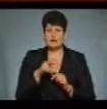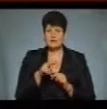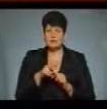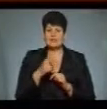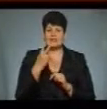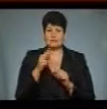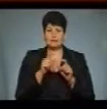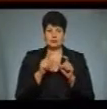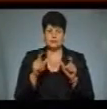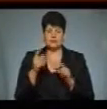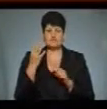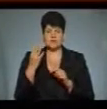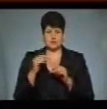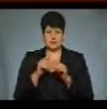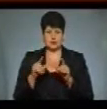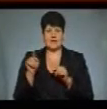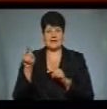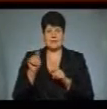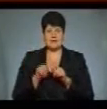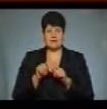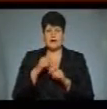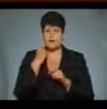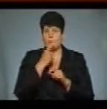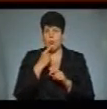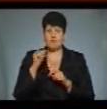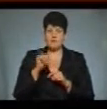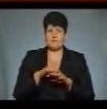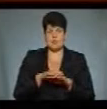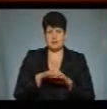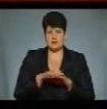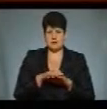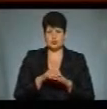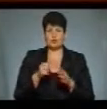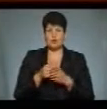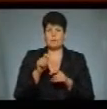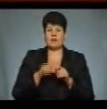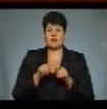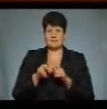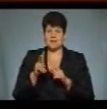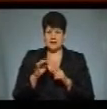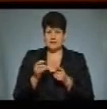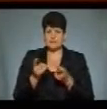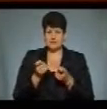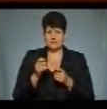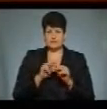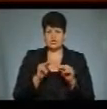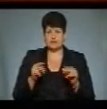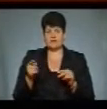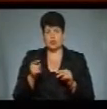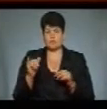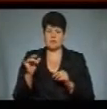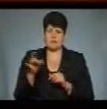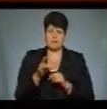два пункти в 4-й школі, там перевіряють мову та математику. До перевірки залучили вчителів з Тернополя та